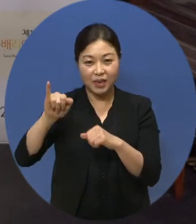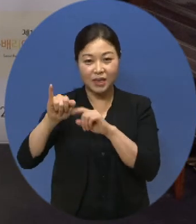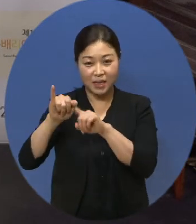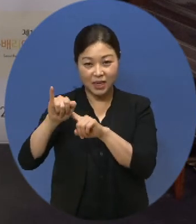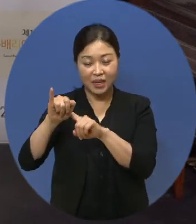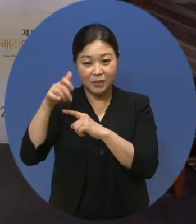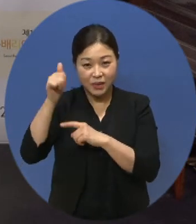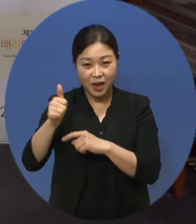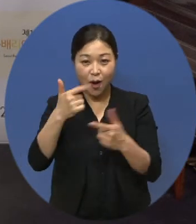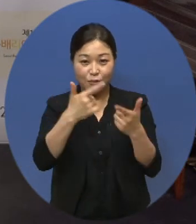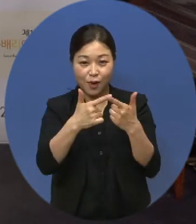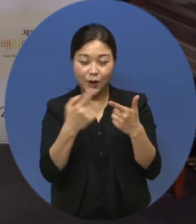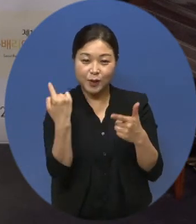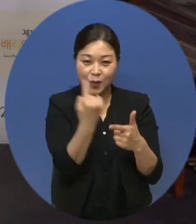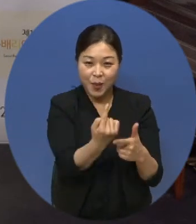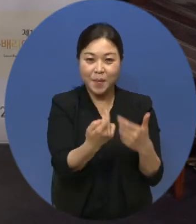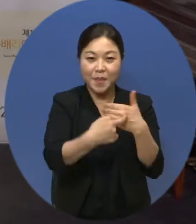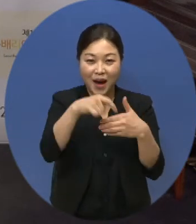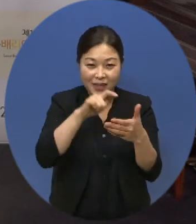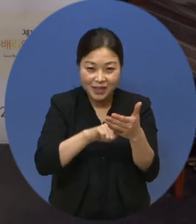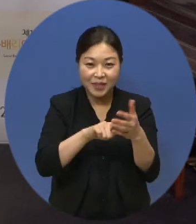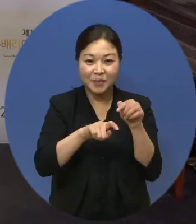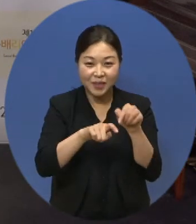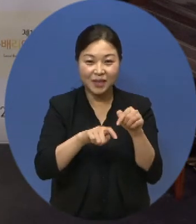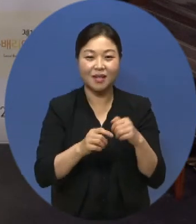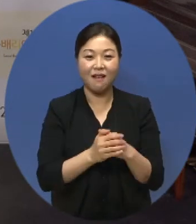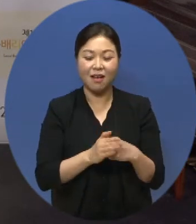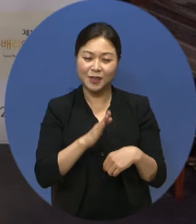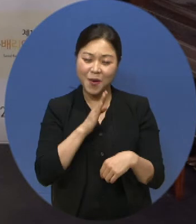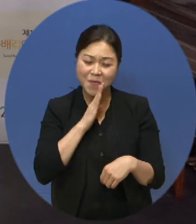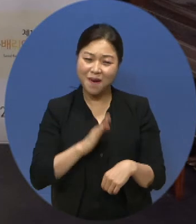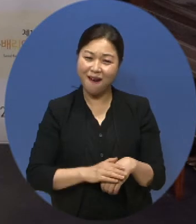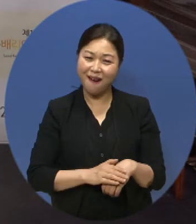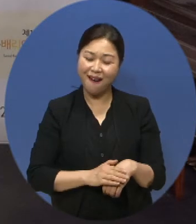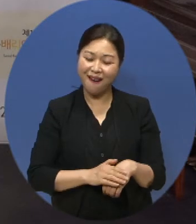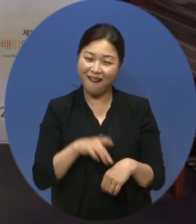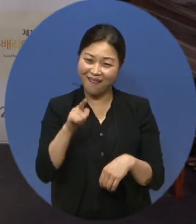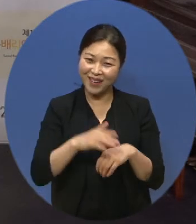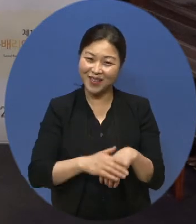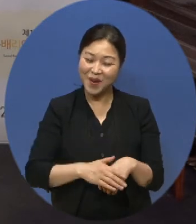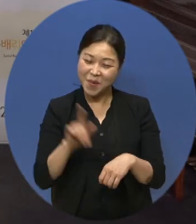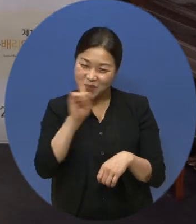부산까지 내려온 마음, 그 마음이 단순하게 이렇게 순수할 수가,